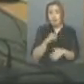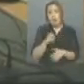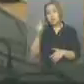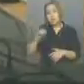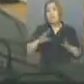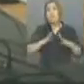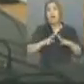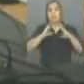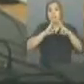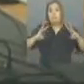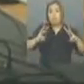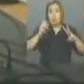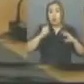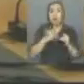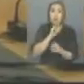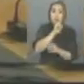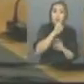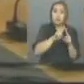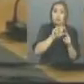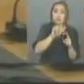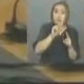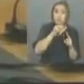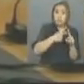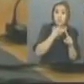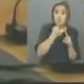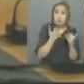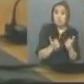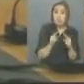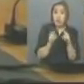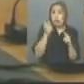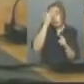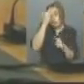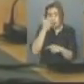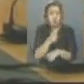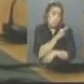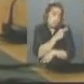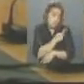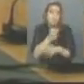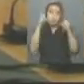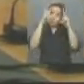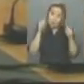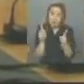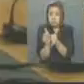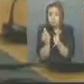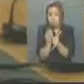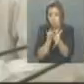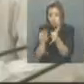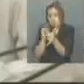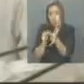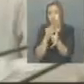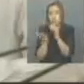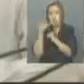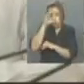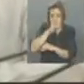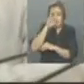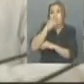ไร่ได้ในวันจันทร์ที่30มกราคมนี้โดยจะมีแพทย์และพยาบาลผัดเปลี่ยนกันดูแลตลอด24ชั่วโมงพร้อมกำหนดเว